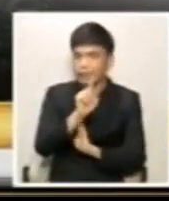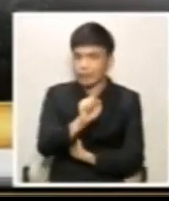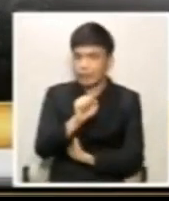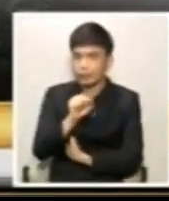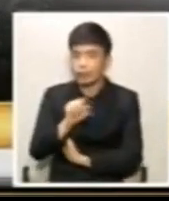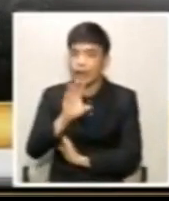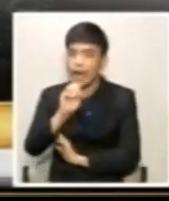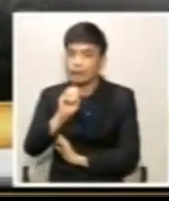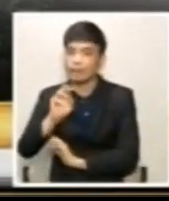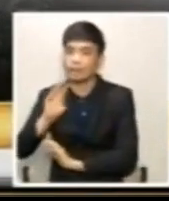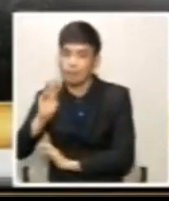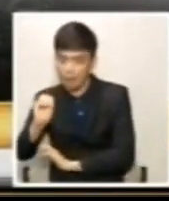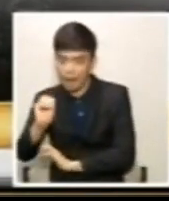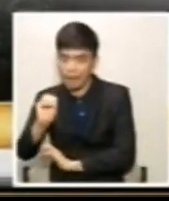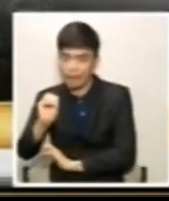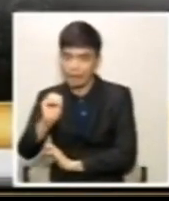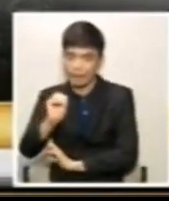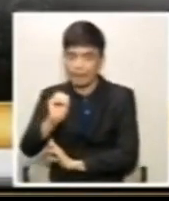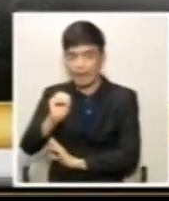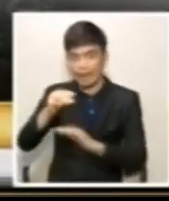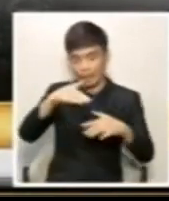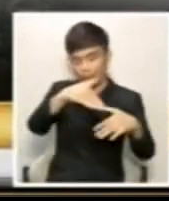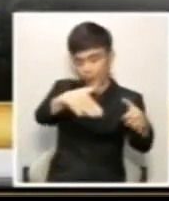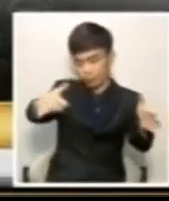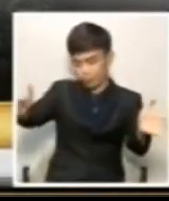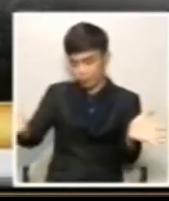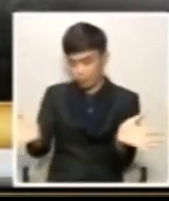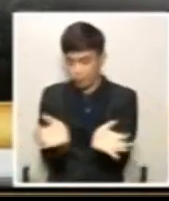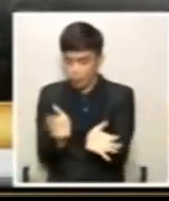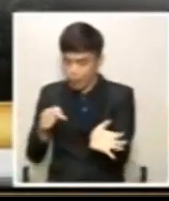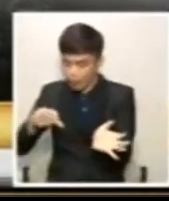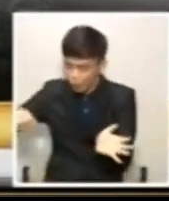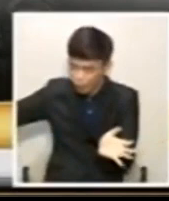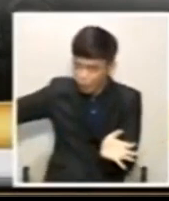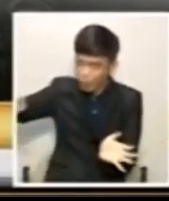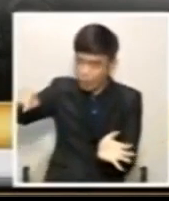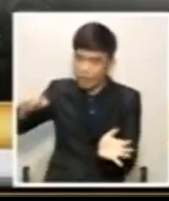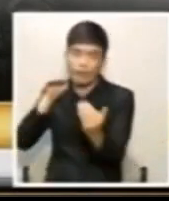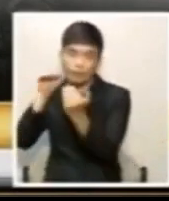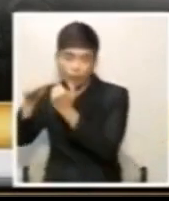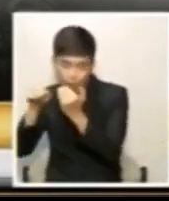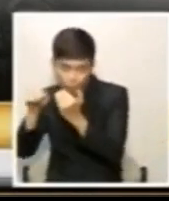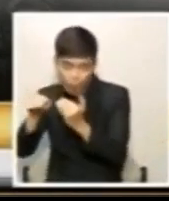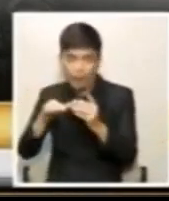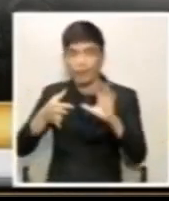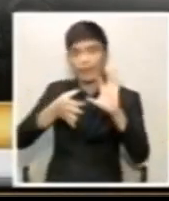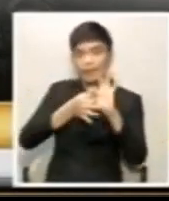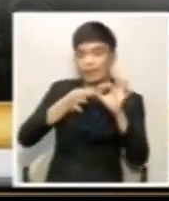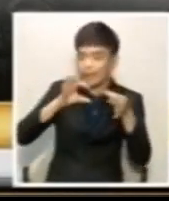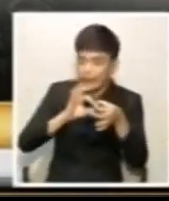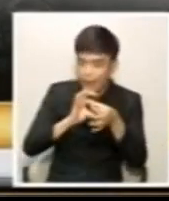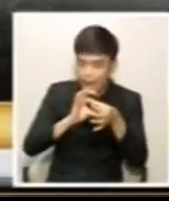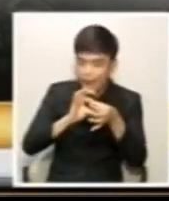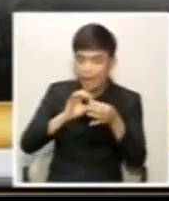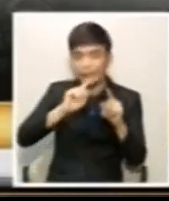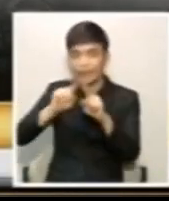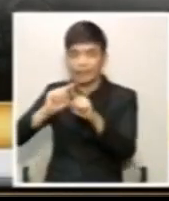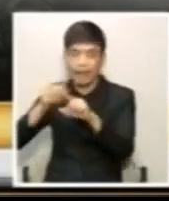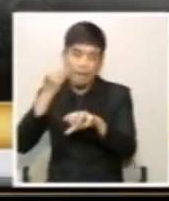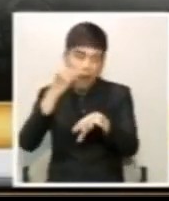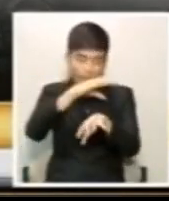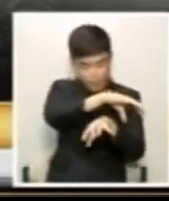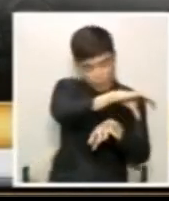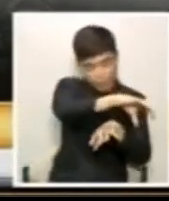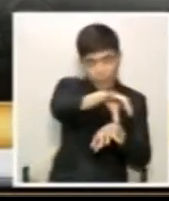าที่ดินดังกล่าวทำถนนทำลานกีฬาหรือทำลานกิจกรรมให้หมู่บ้านที่อยู่ริมทะเลสาบพัทลุง